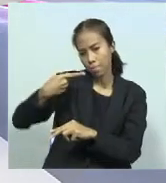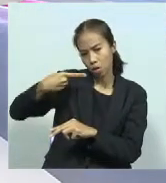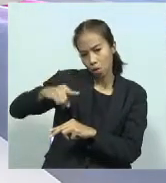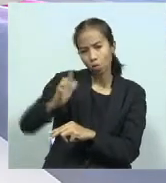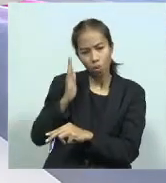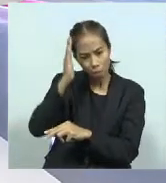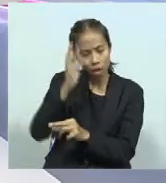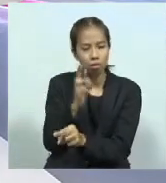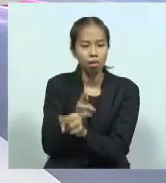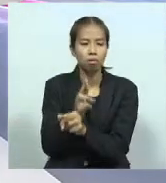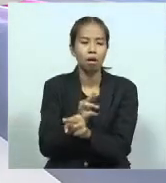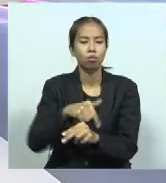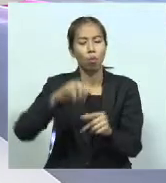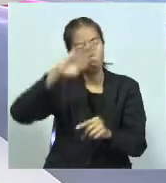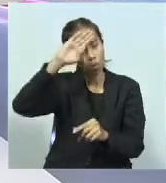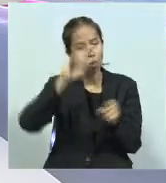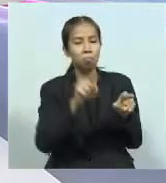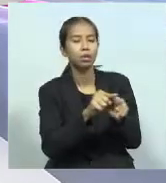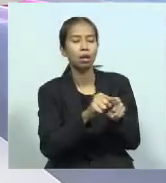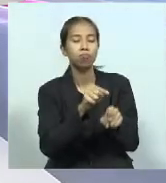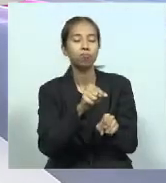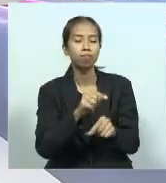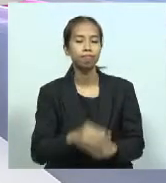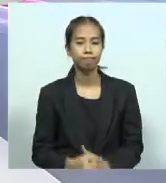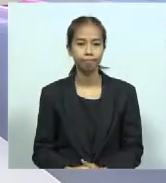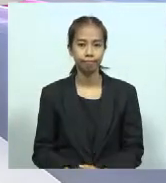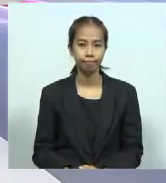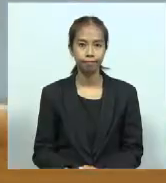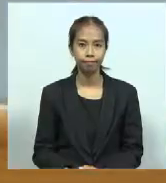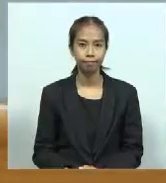าผู้ป่วยที่มีอาการในลักษณะเดียวกันค่ะ